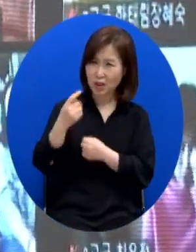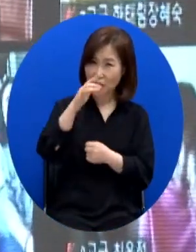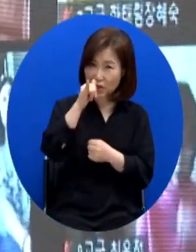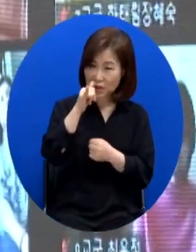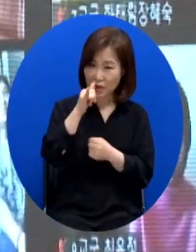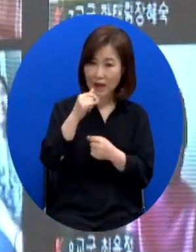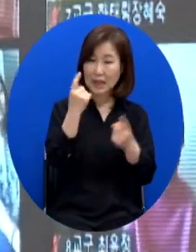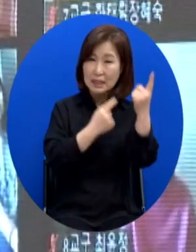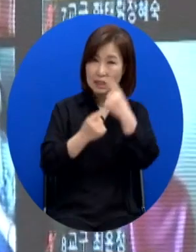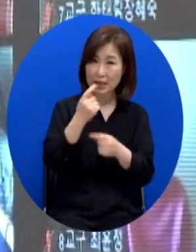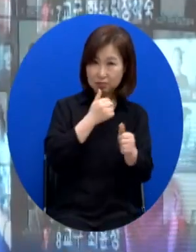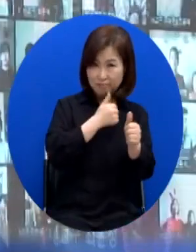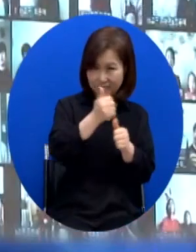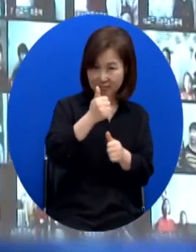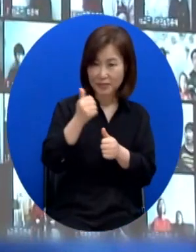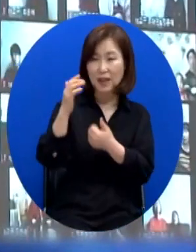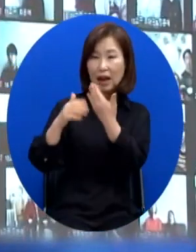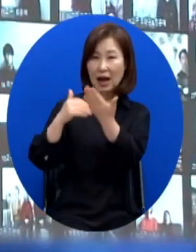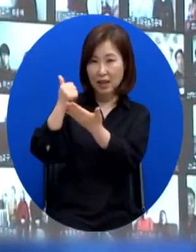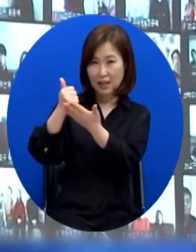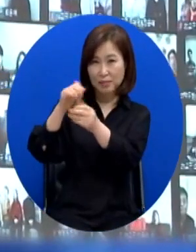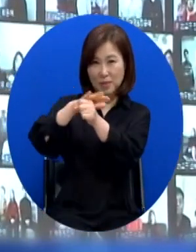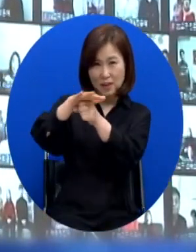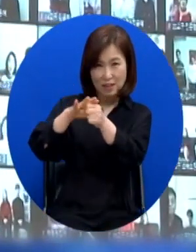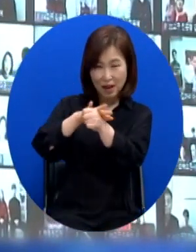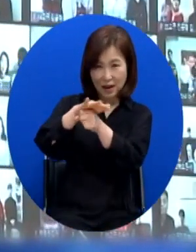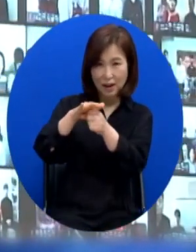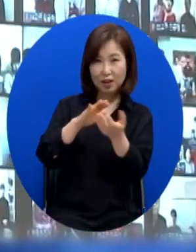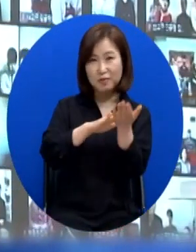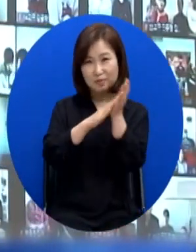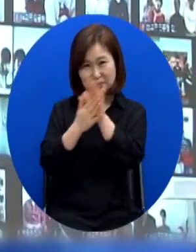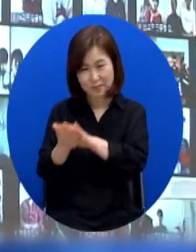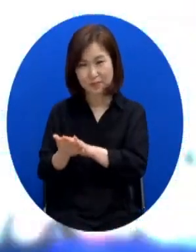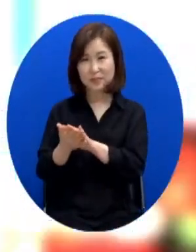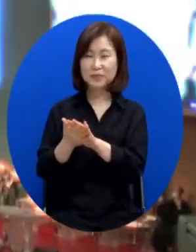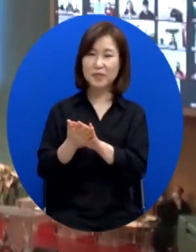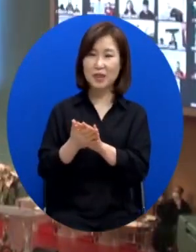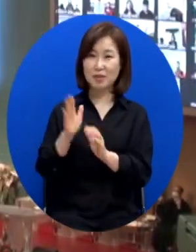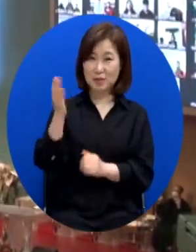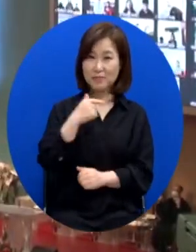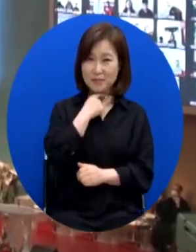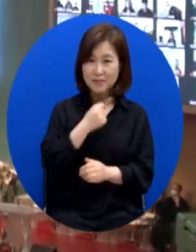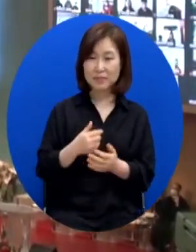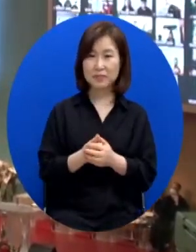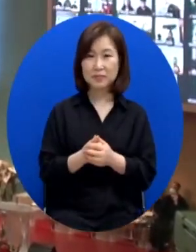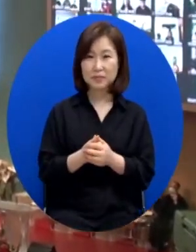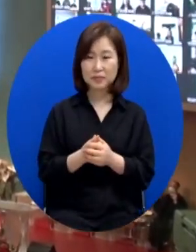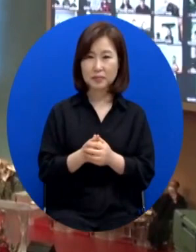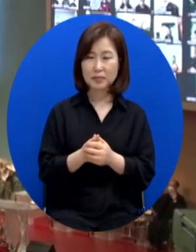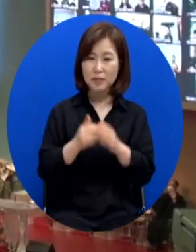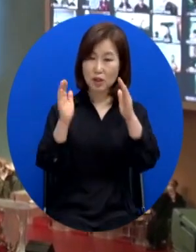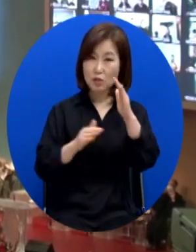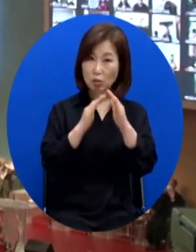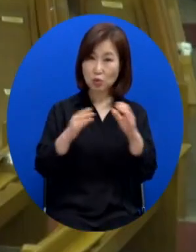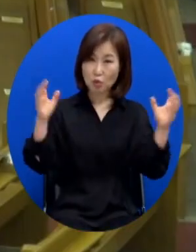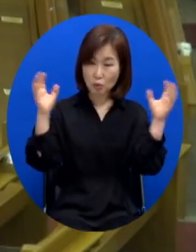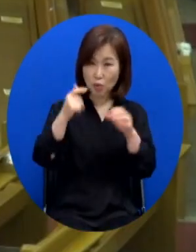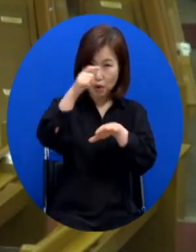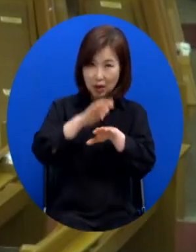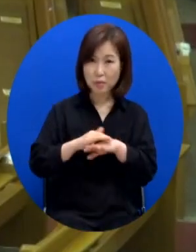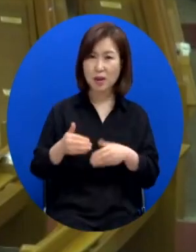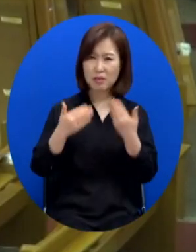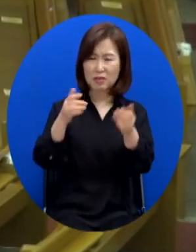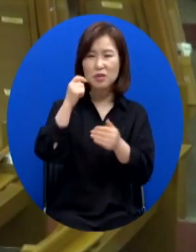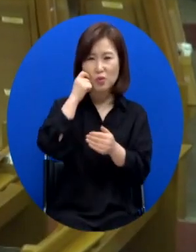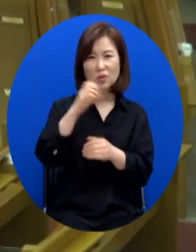그 상처를 하나님을 향한 사랑으로 승화시키자고 권면했습니다. 성도들이 함께 모여 예배하지 못했던 올해